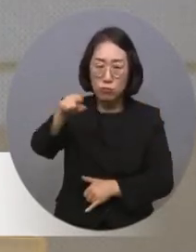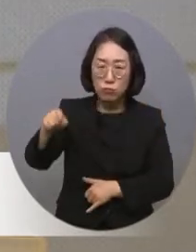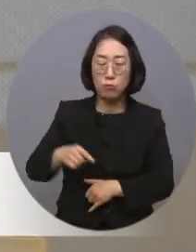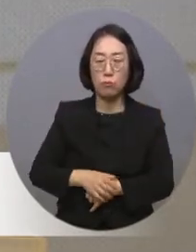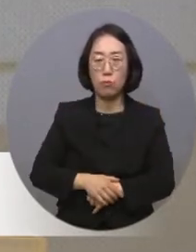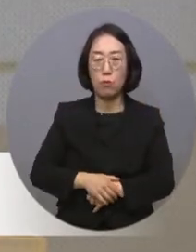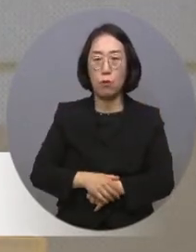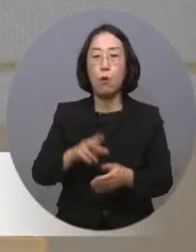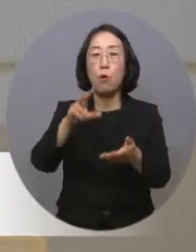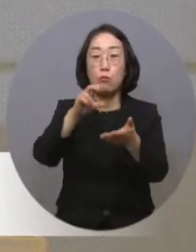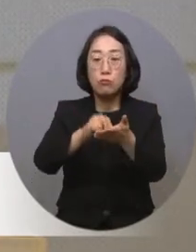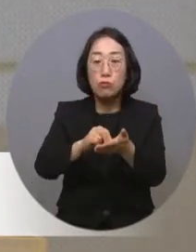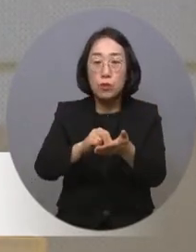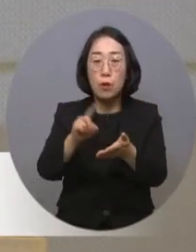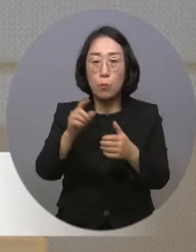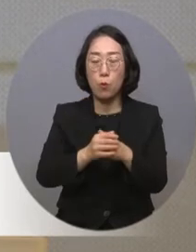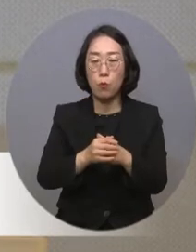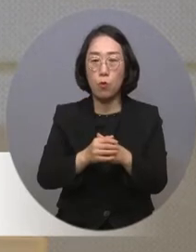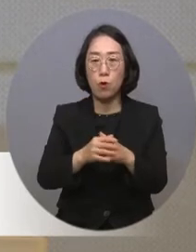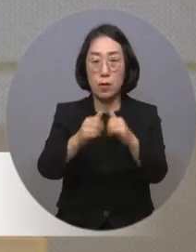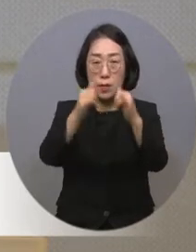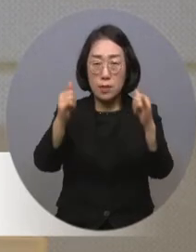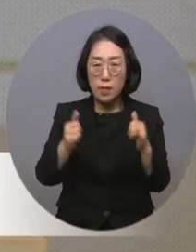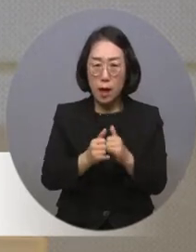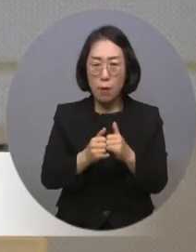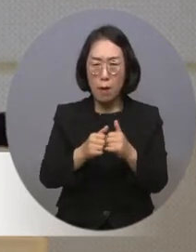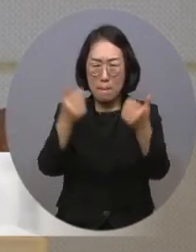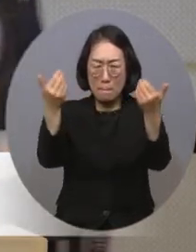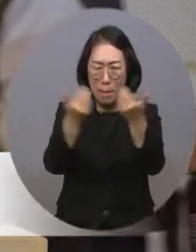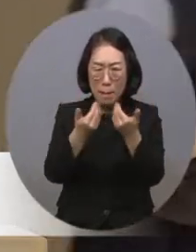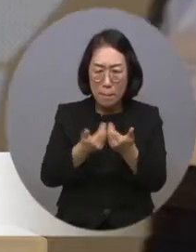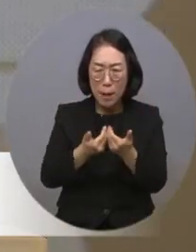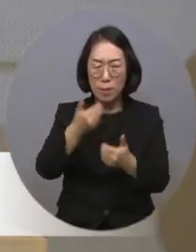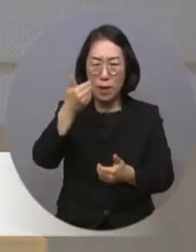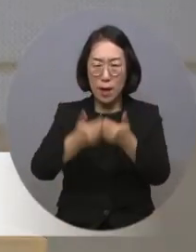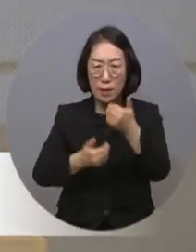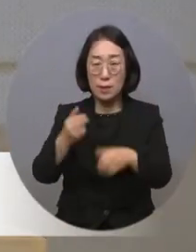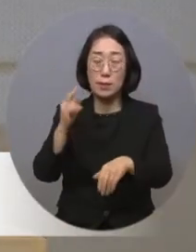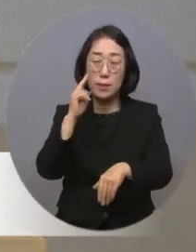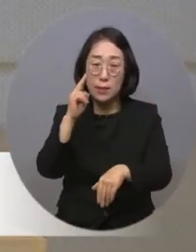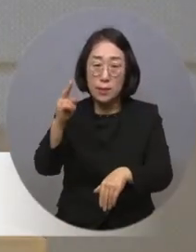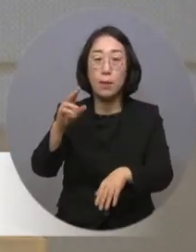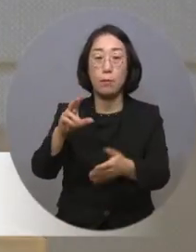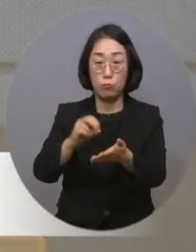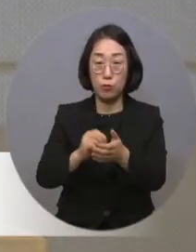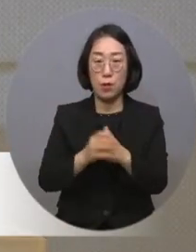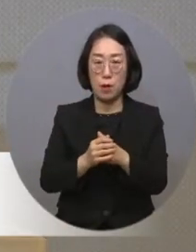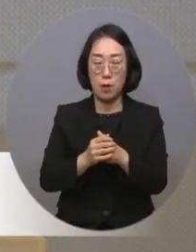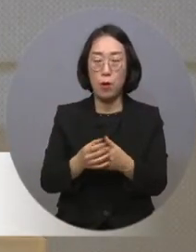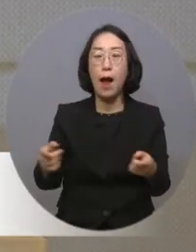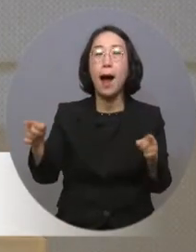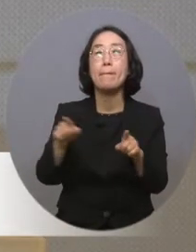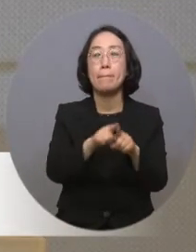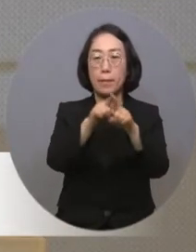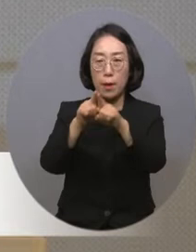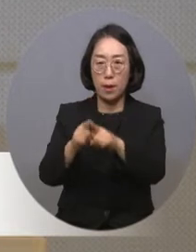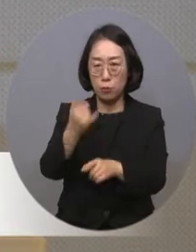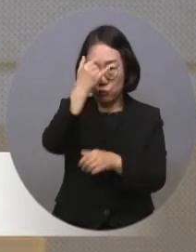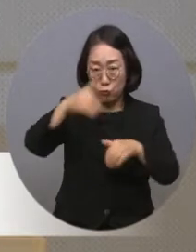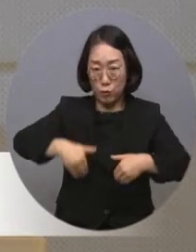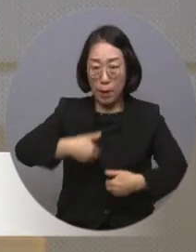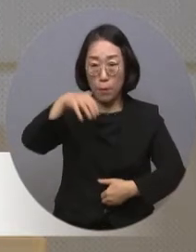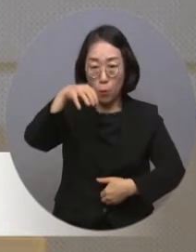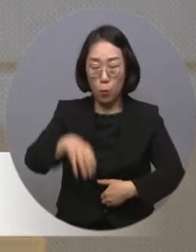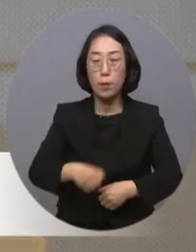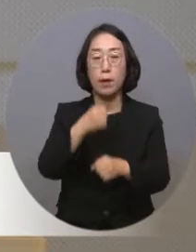될 과제인 우리 극심한 사회 양파를 대해서 더불어 잘 사는 충남을 만들자. 고령화 시대를